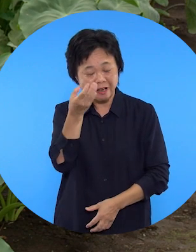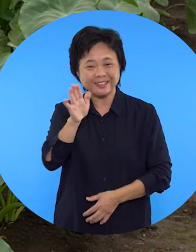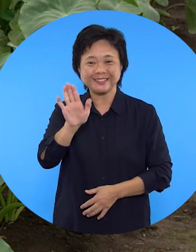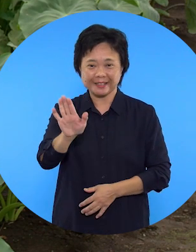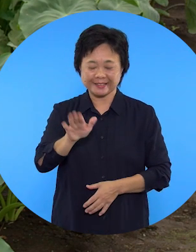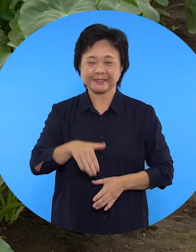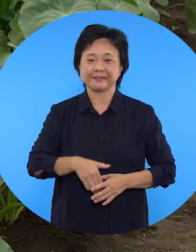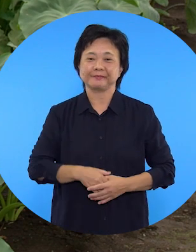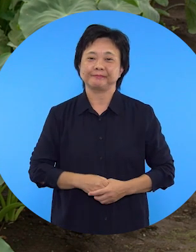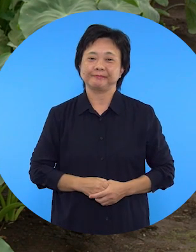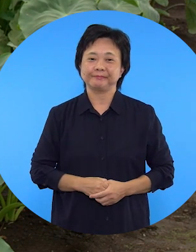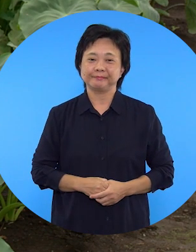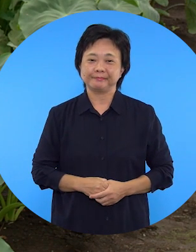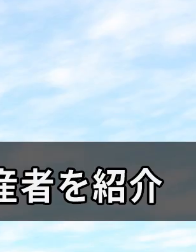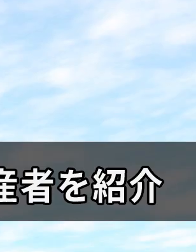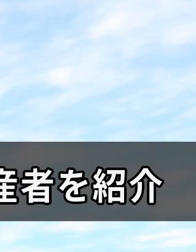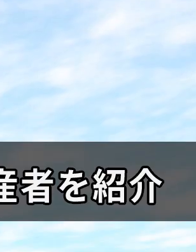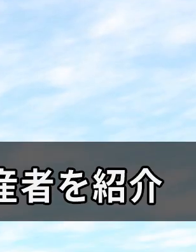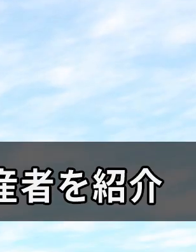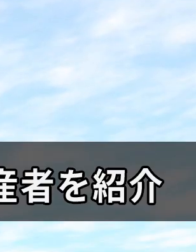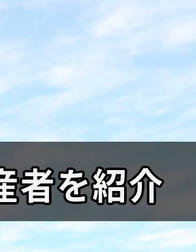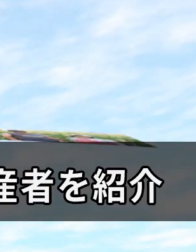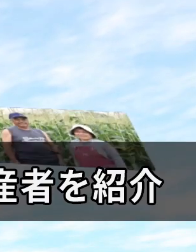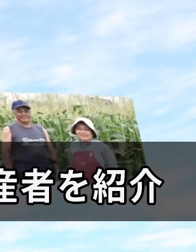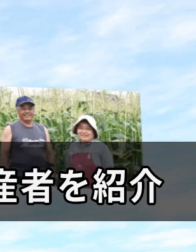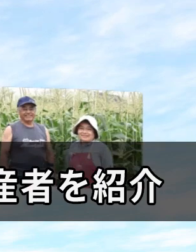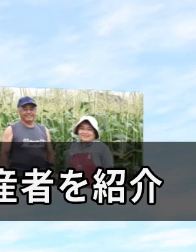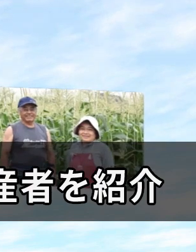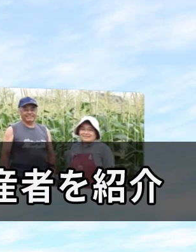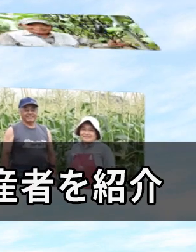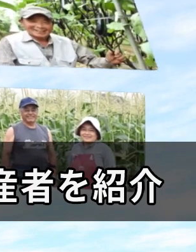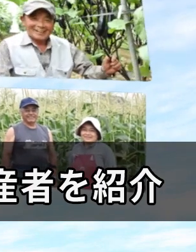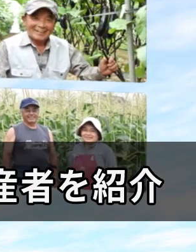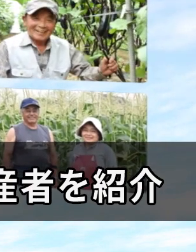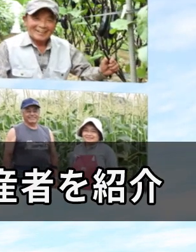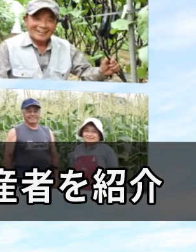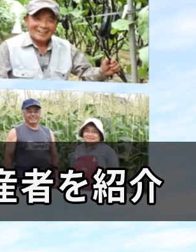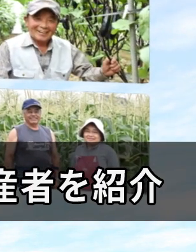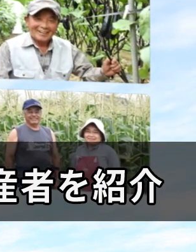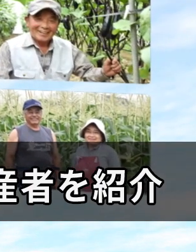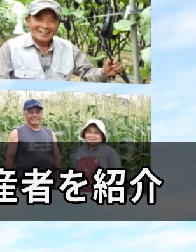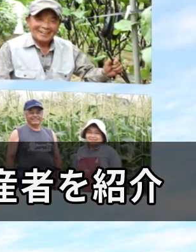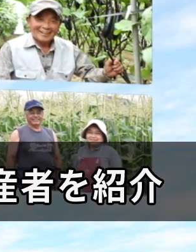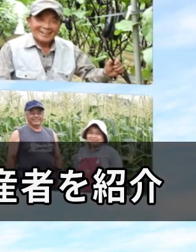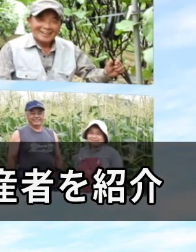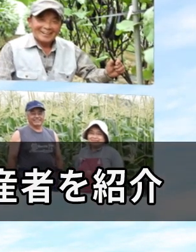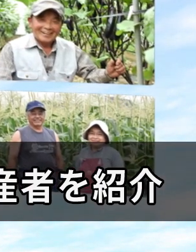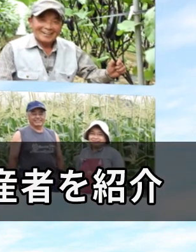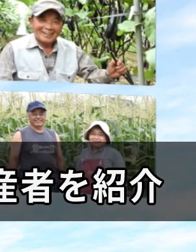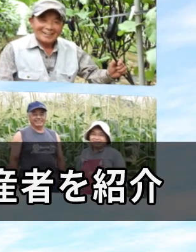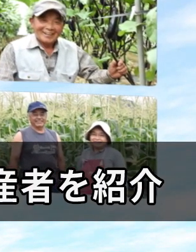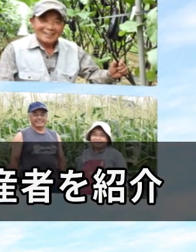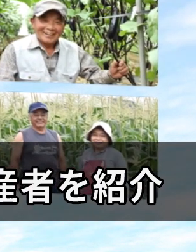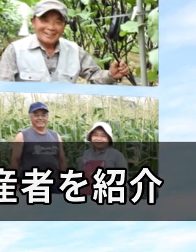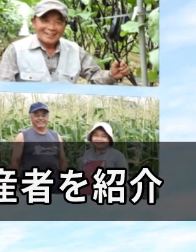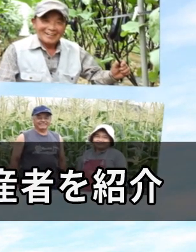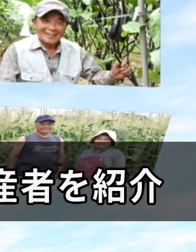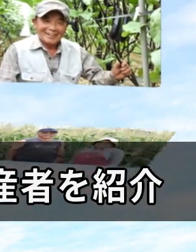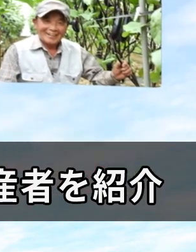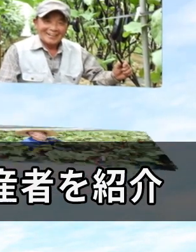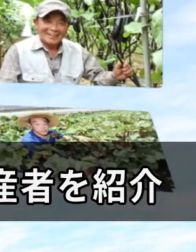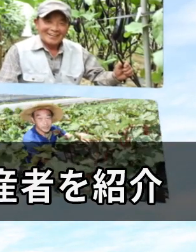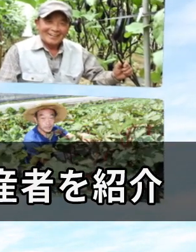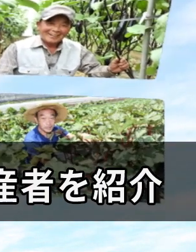も珍しいことですそこで8月の練馬ホットラインは前半号後半5を通し